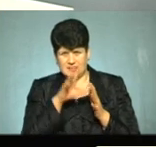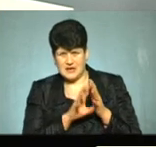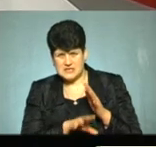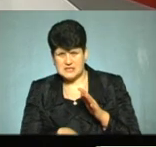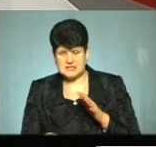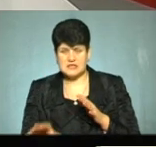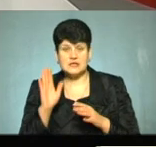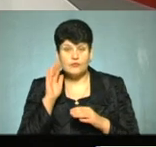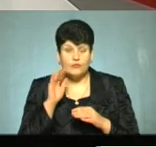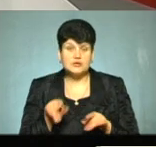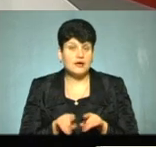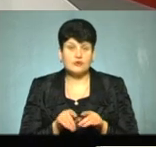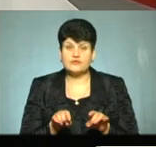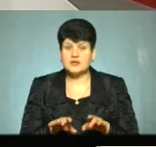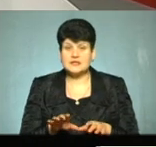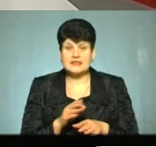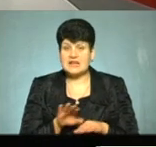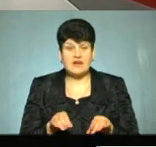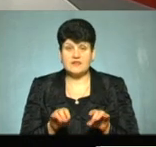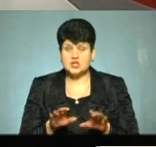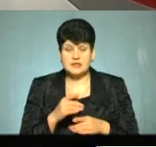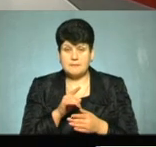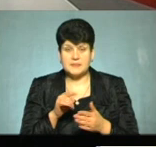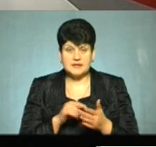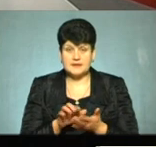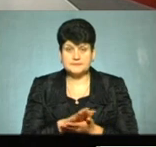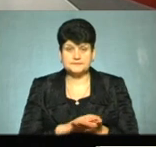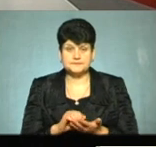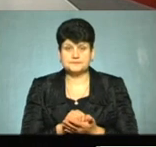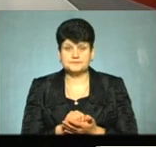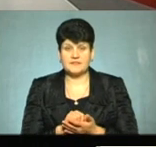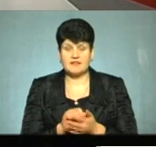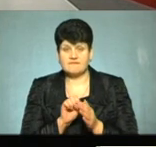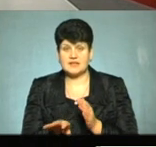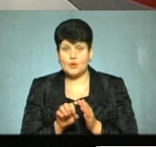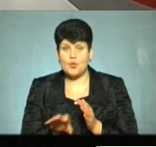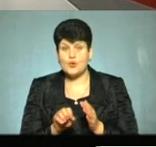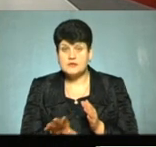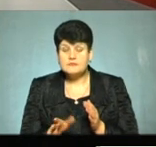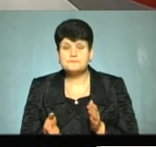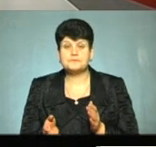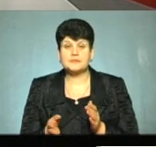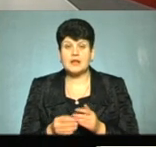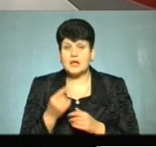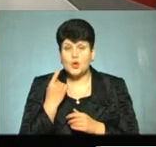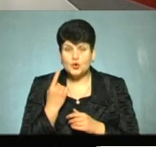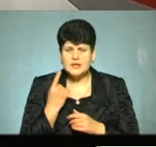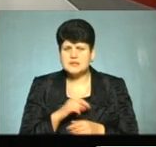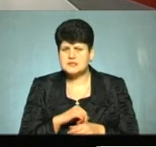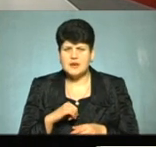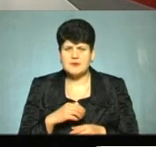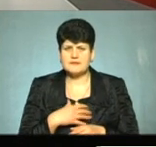вод. Також не вирішене питання щодо знезараження та утилізації відходів. Ну і одне